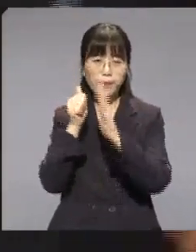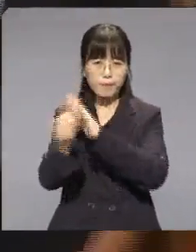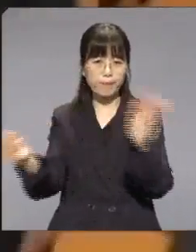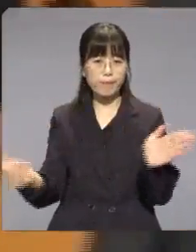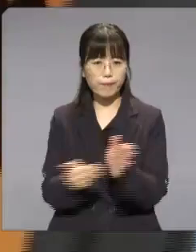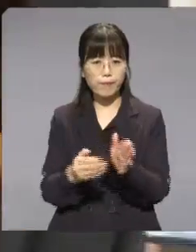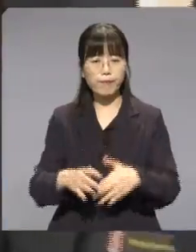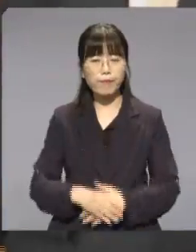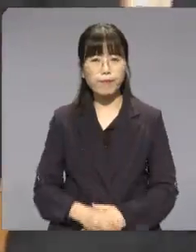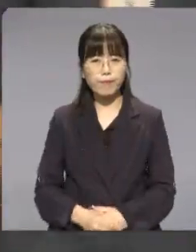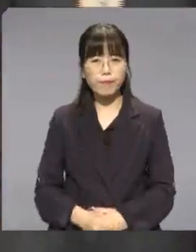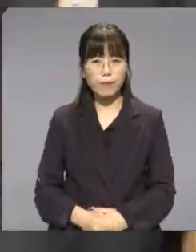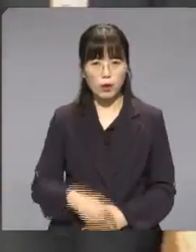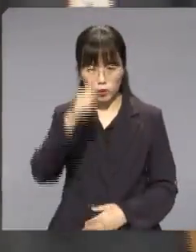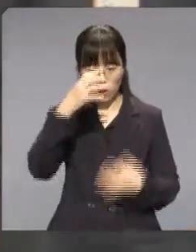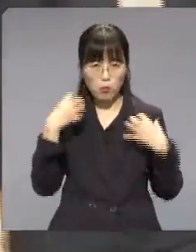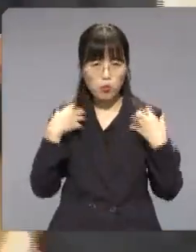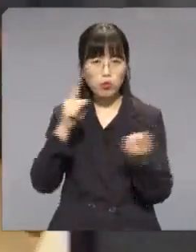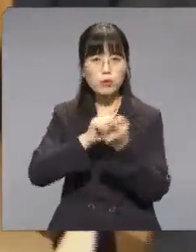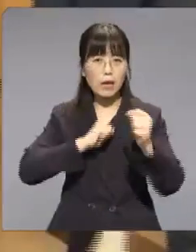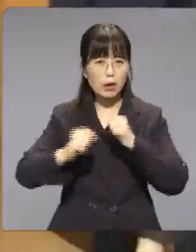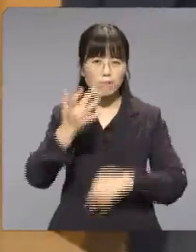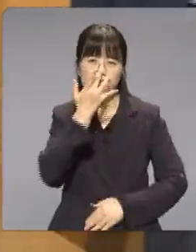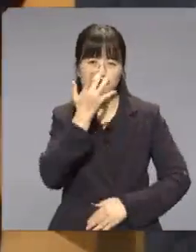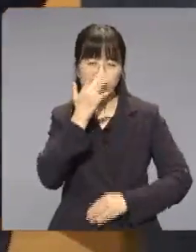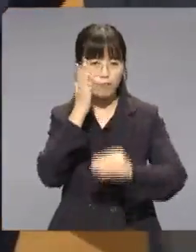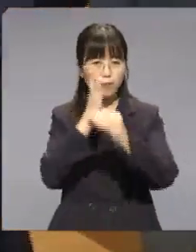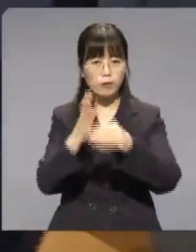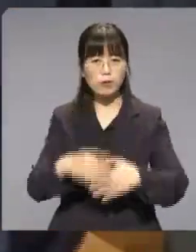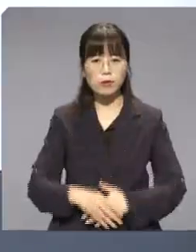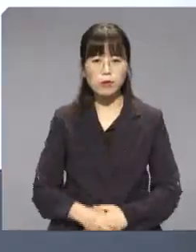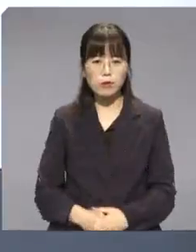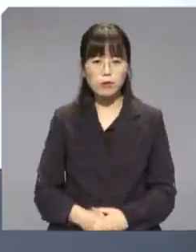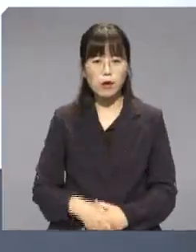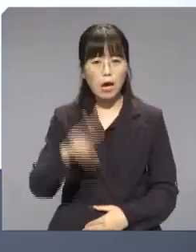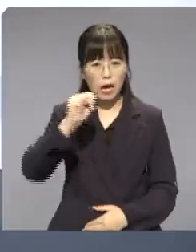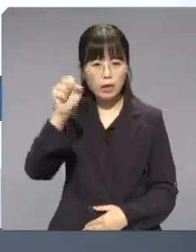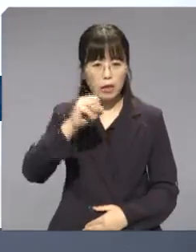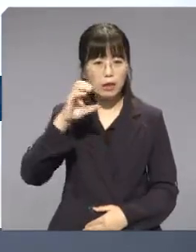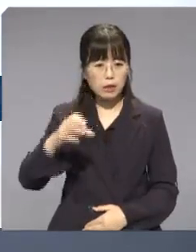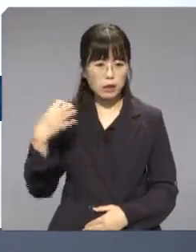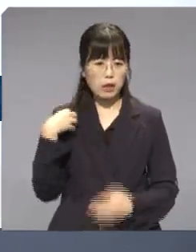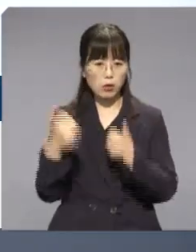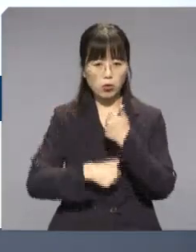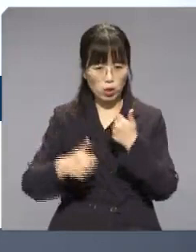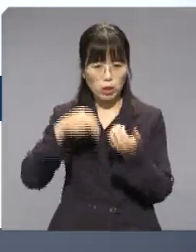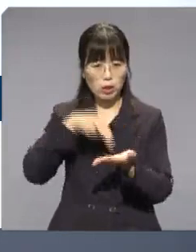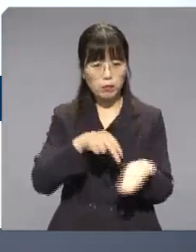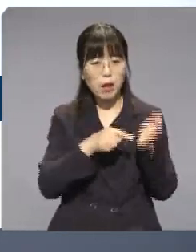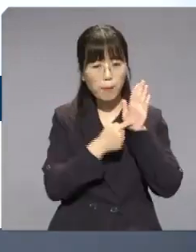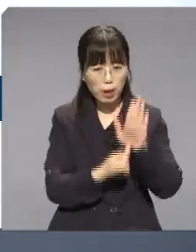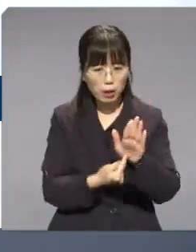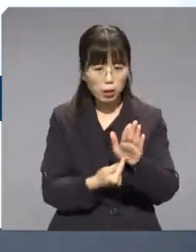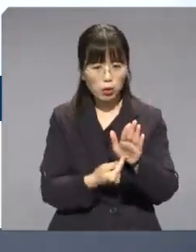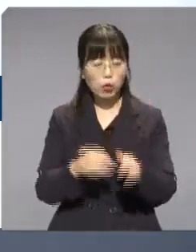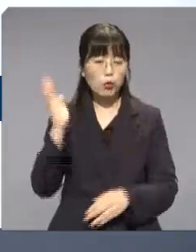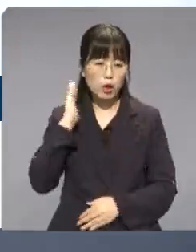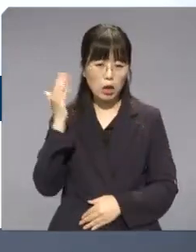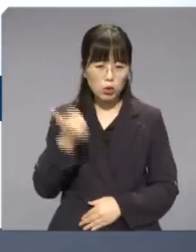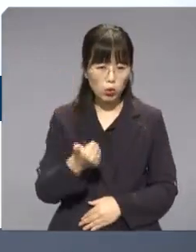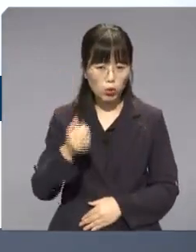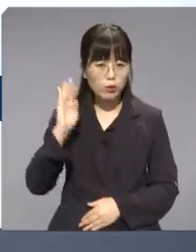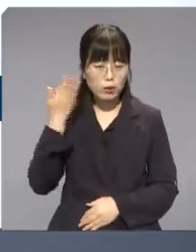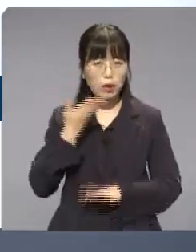찾았습니다. 정부 대응은 미온적입니다. NSC 상임위에서 입장을 밝혔고, 또